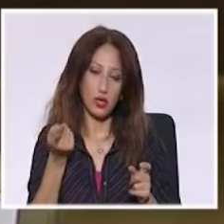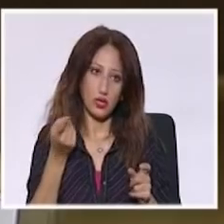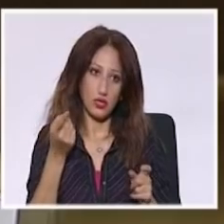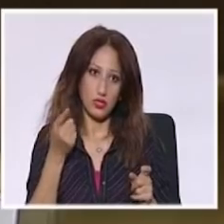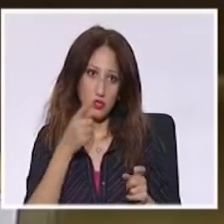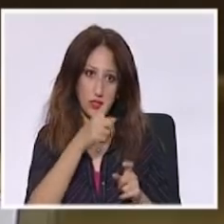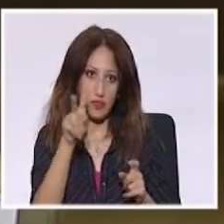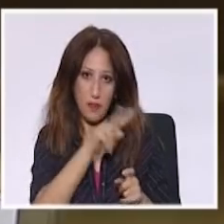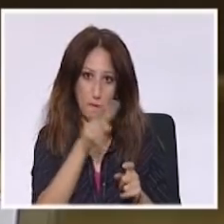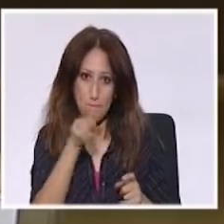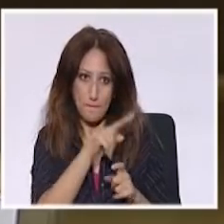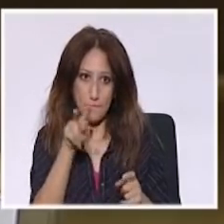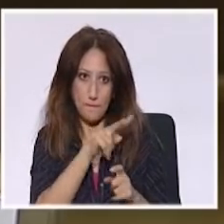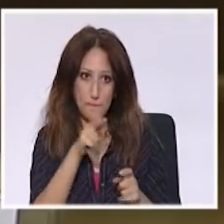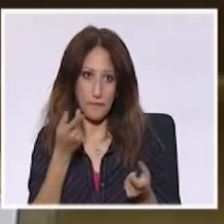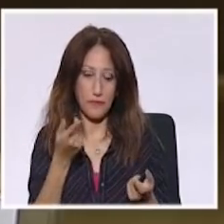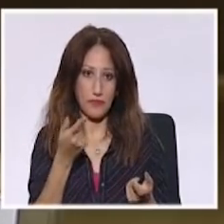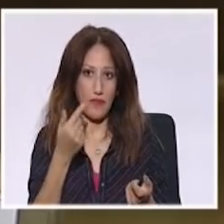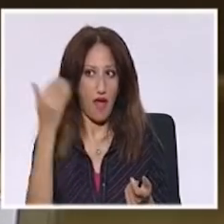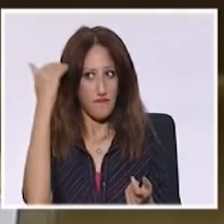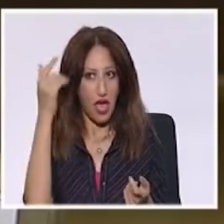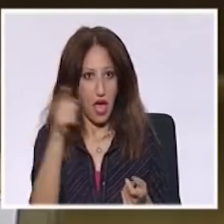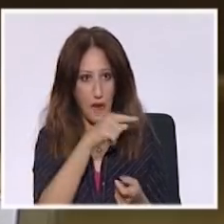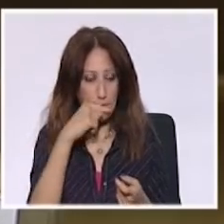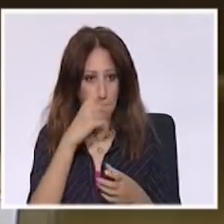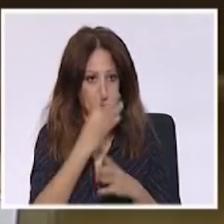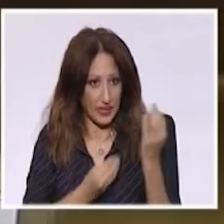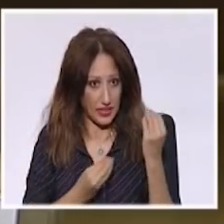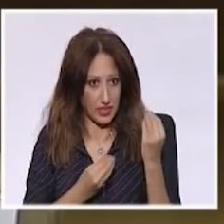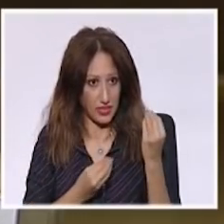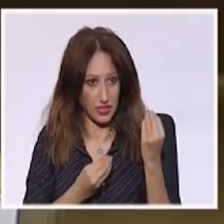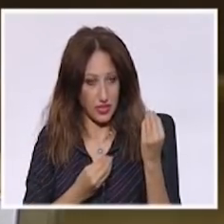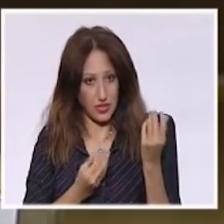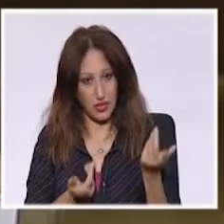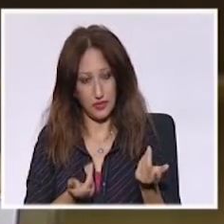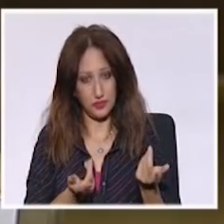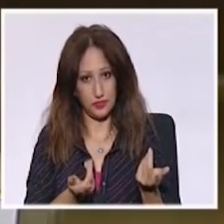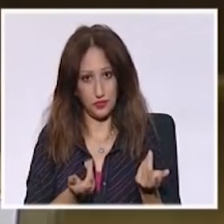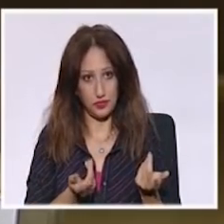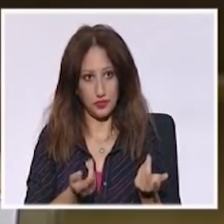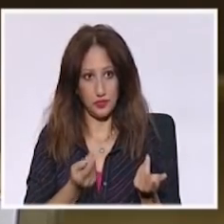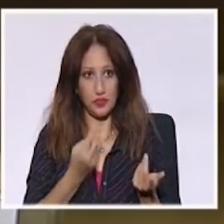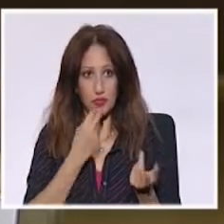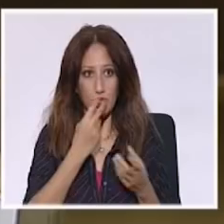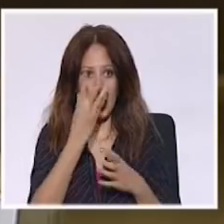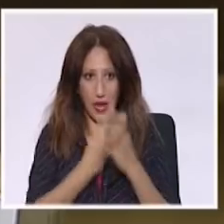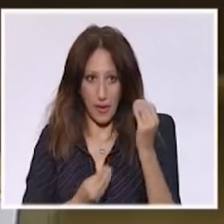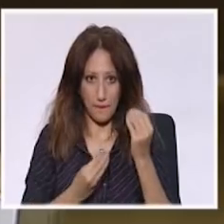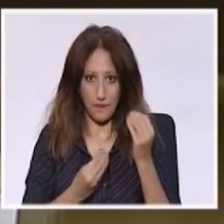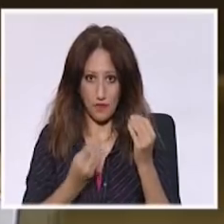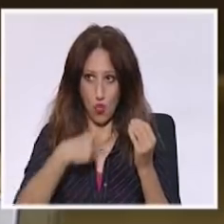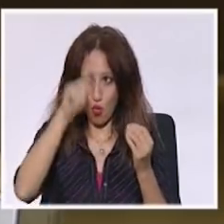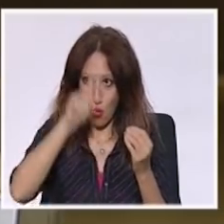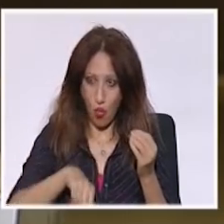حاجات مشتركه بتدينا انطباعات على ان ايه. يعني انا فاكر مره واحده قالت ابني ونفس اليوم ونفس الشهر